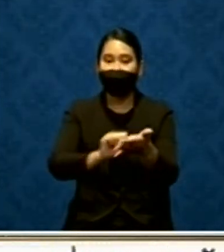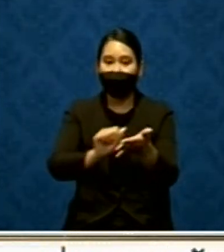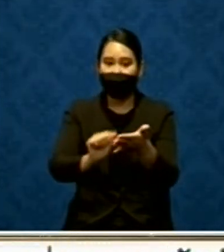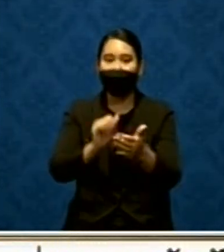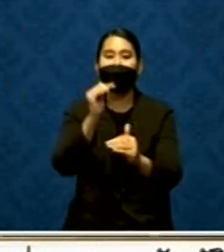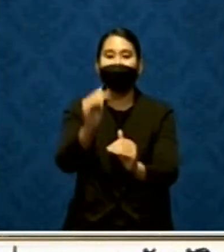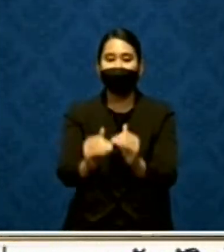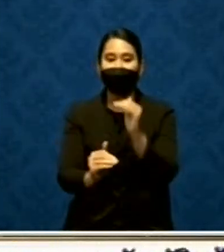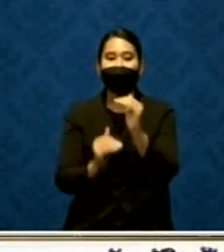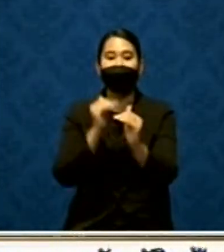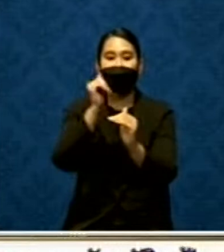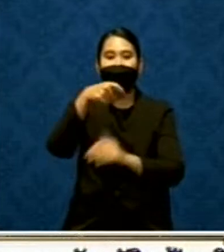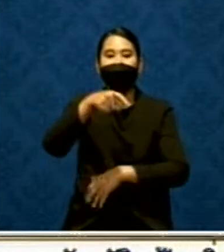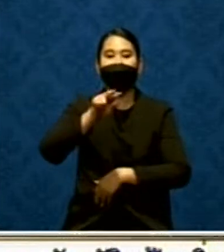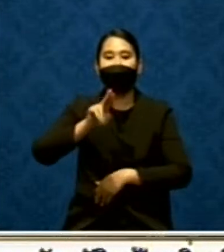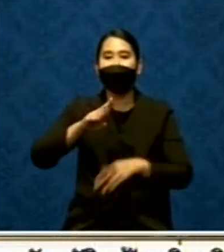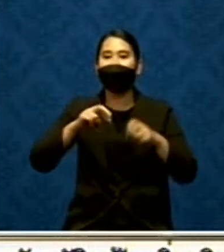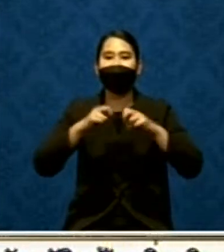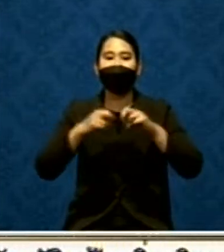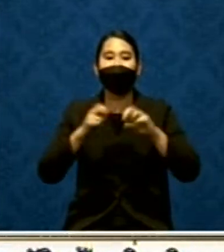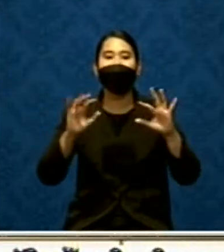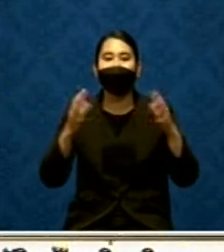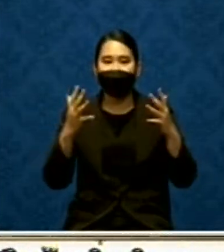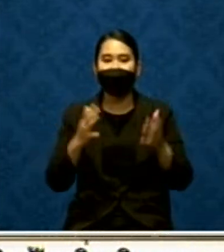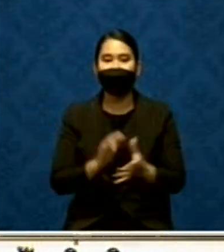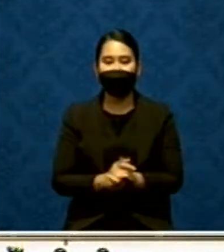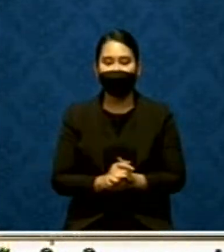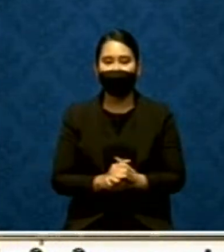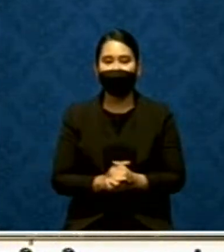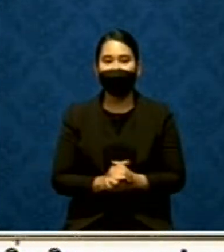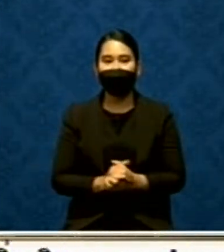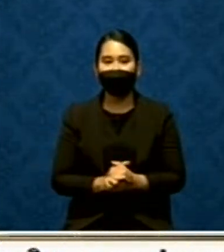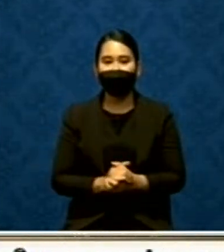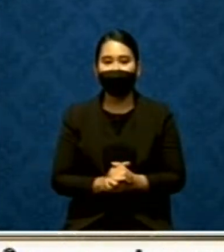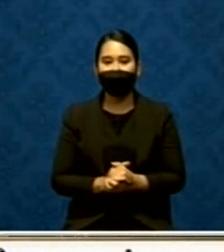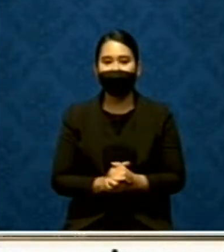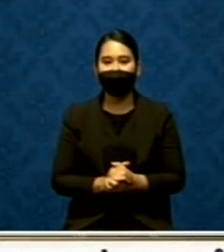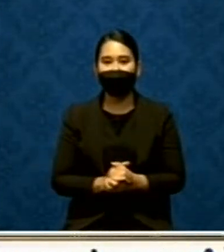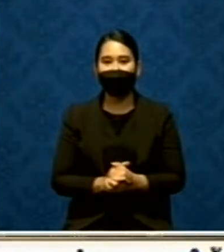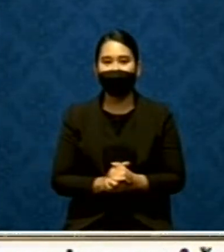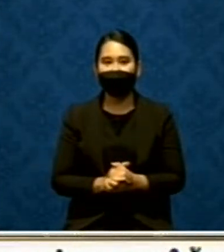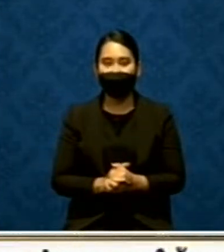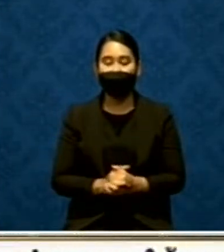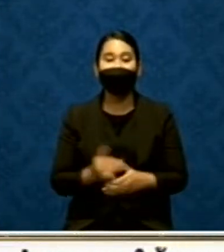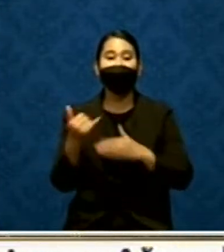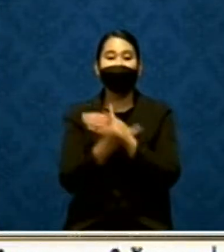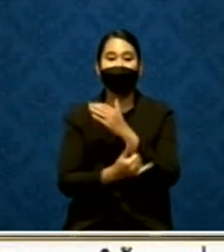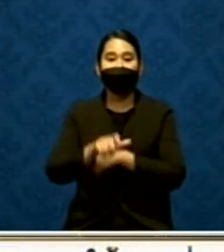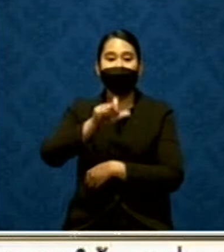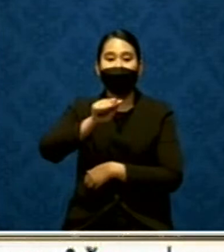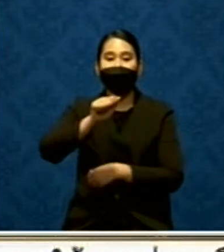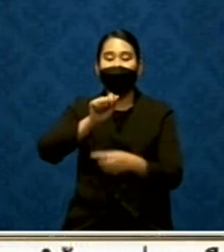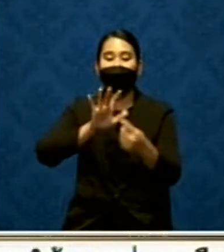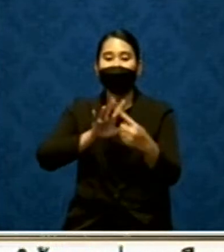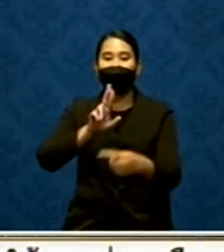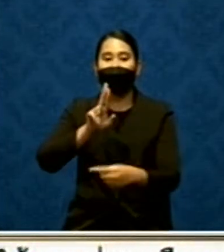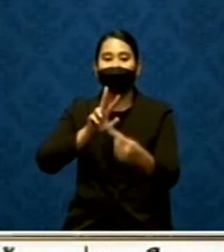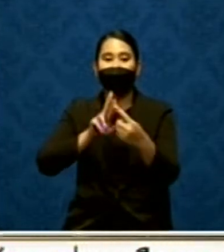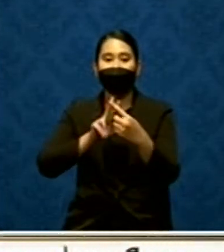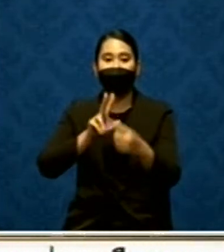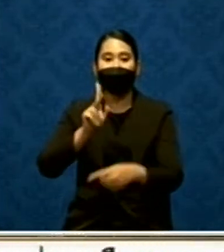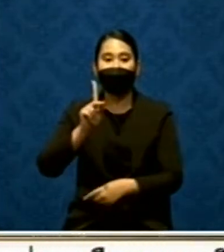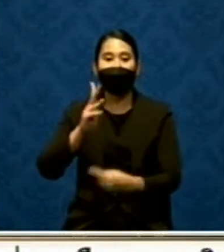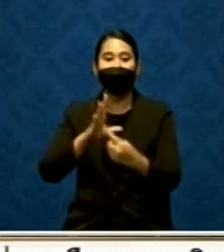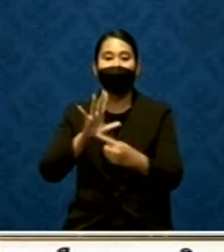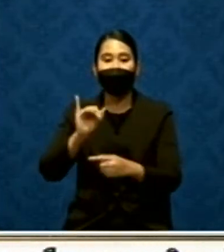ฉบับนี้ไม่มีปัญหาครับท่านประธานที่เคารพครับที่อุรุกวัยเป็นประเทศแรกของโลกครับที่ผ่านกฎหมาย